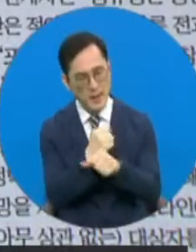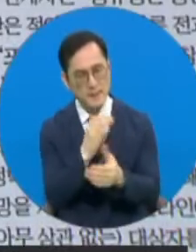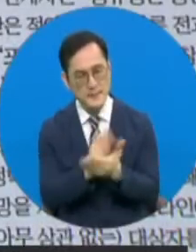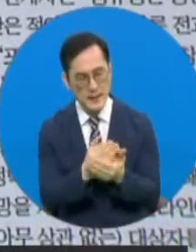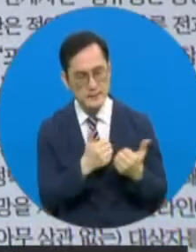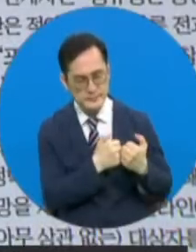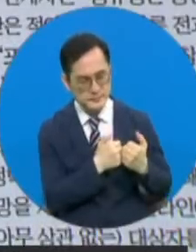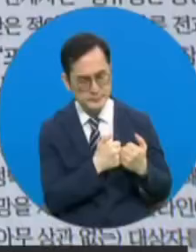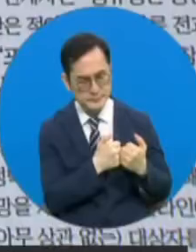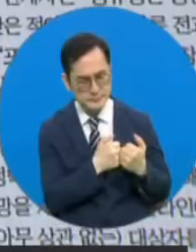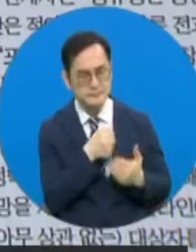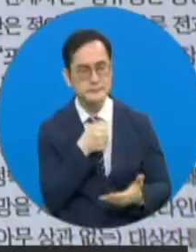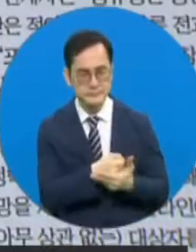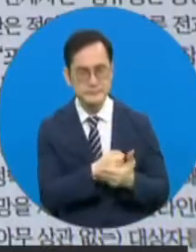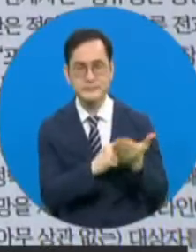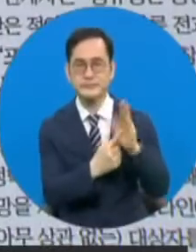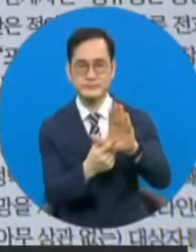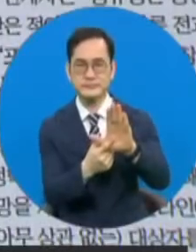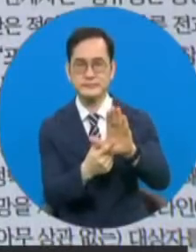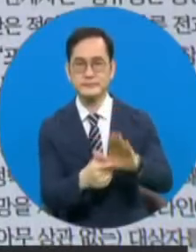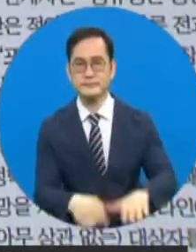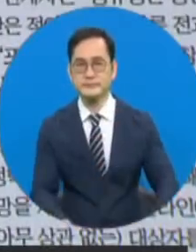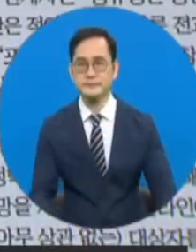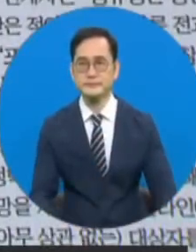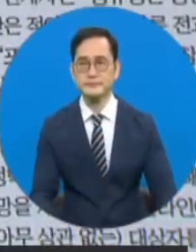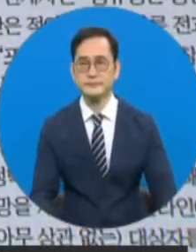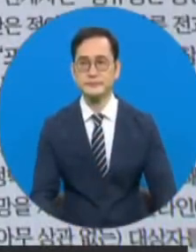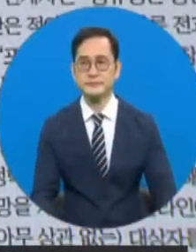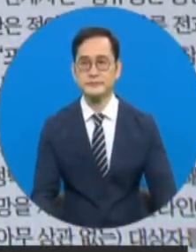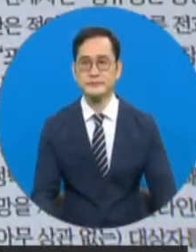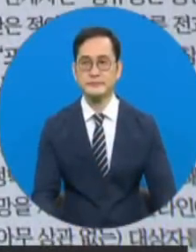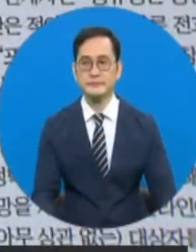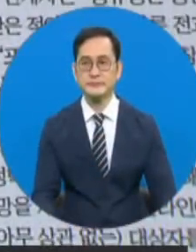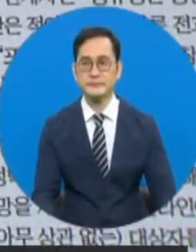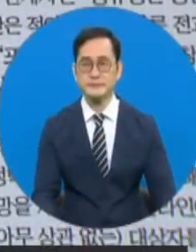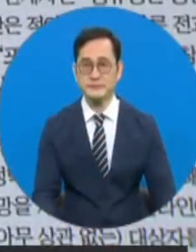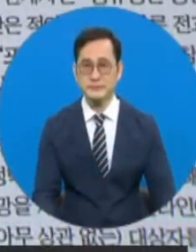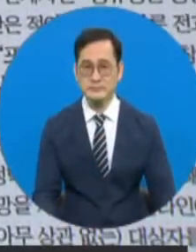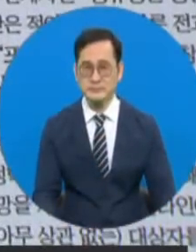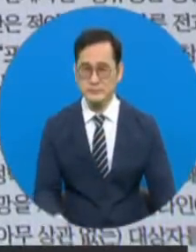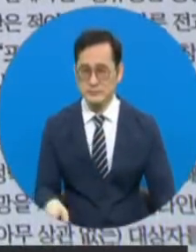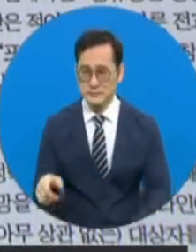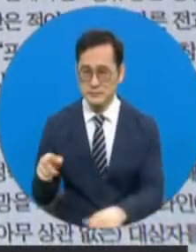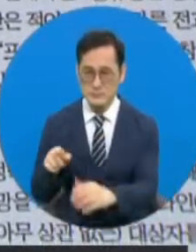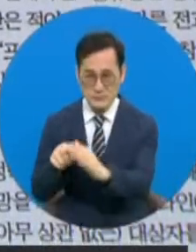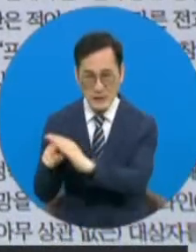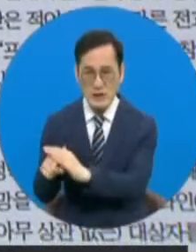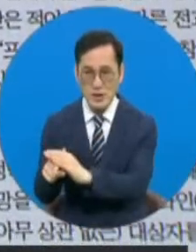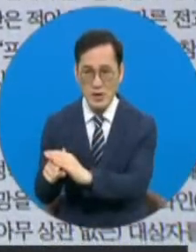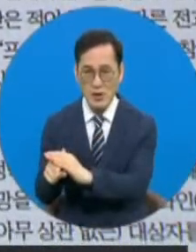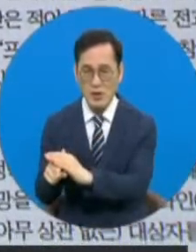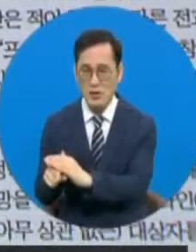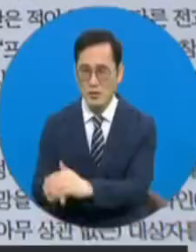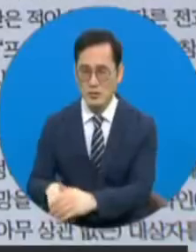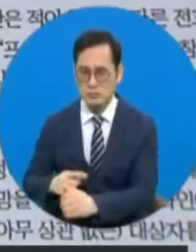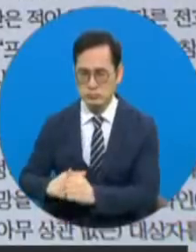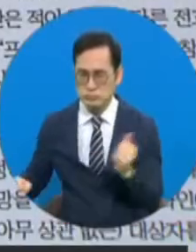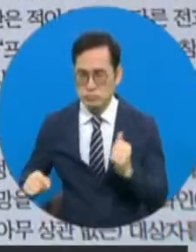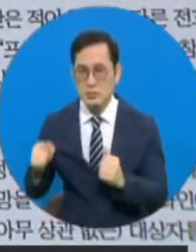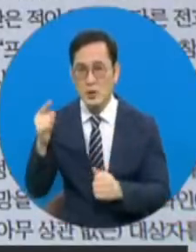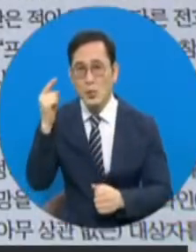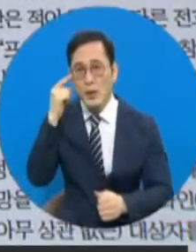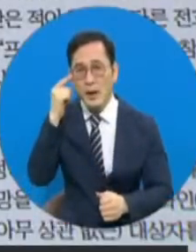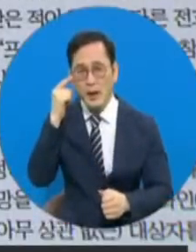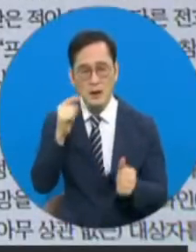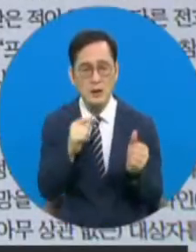시신을 유기한 정유정의 신상을 공개하기로 결정했습니다 도대체 왜 이렇게 끔찍한 살인을 20대 초반에 정유정이